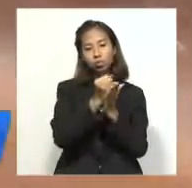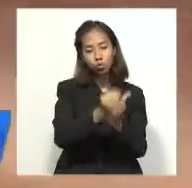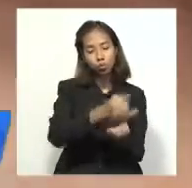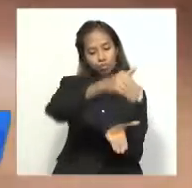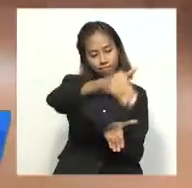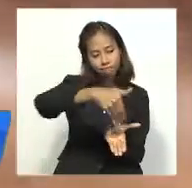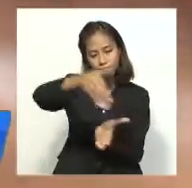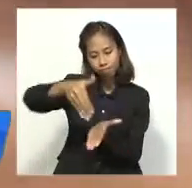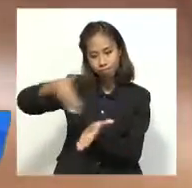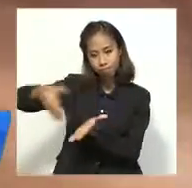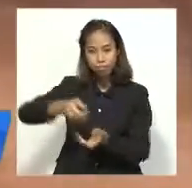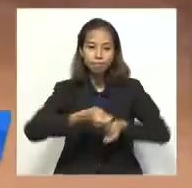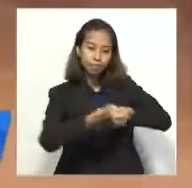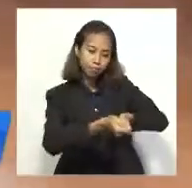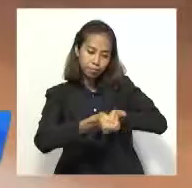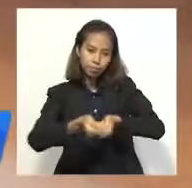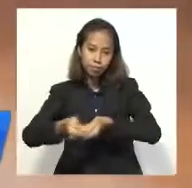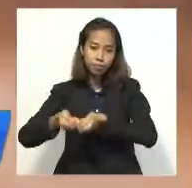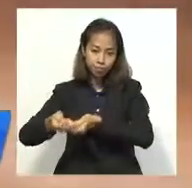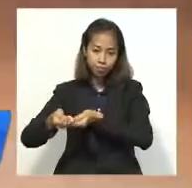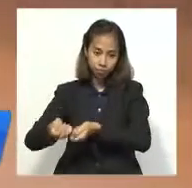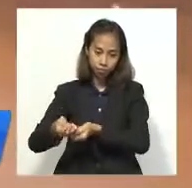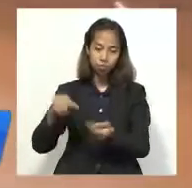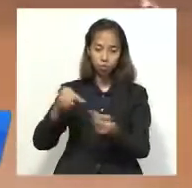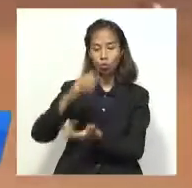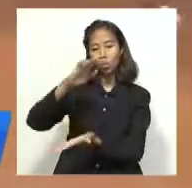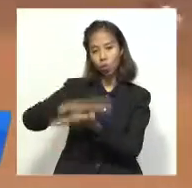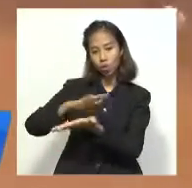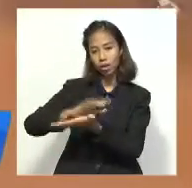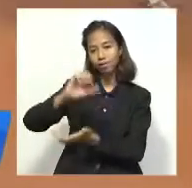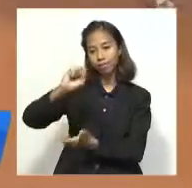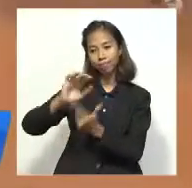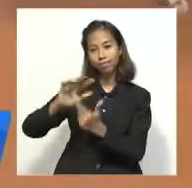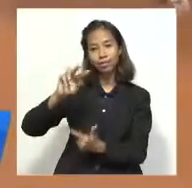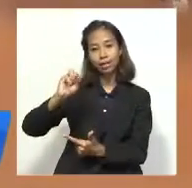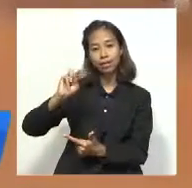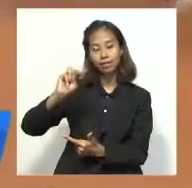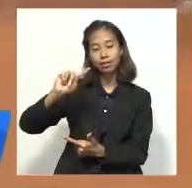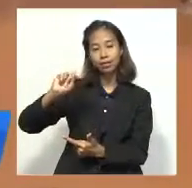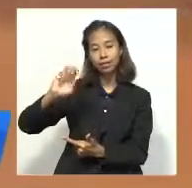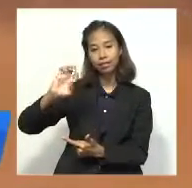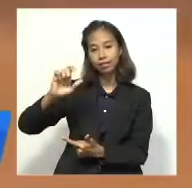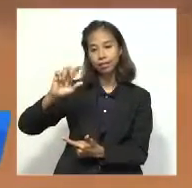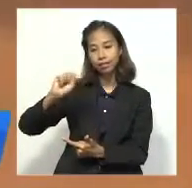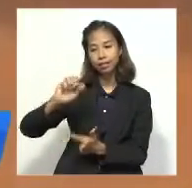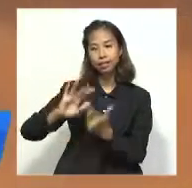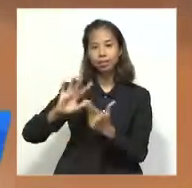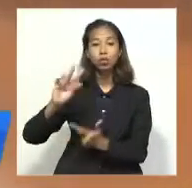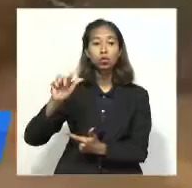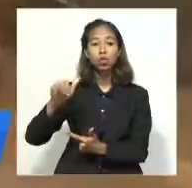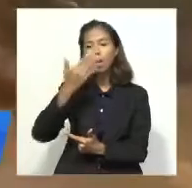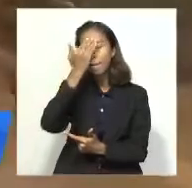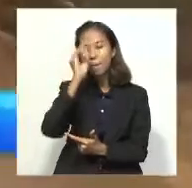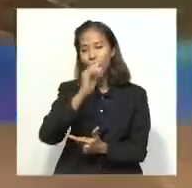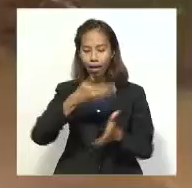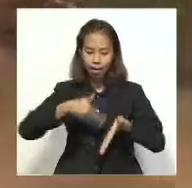ถนนรอบหมู่บ้านนะครับและก็รวมไปถึงที่บริเวณโรงเรียนสันติสุขเจริญราษฎร์หลังระดับน้ำสงครามนะครับที่ท่วมจน